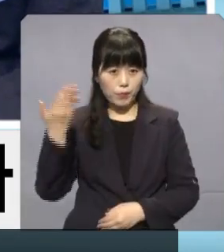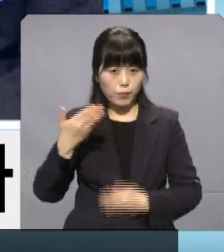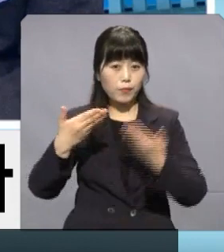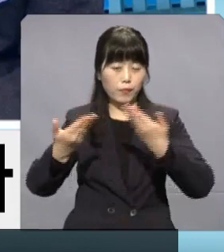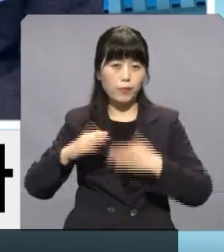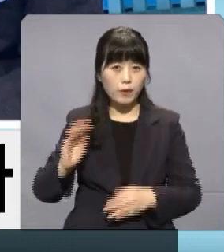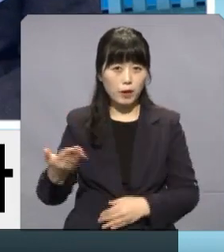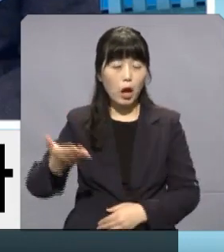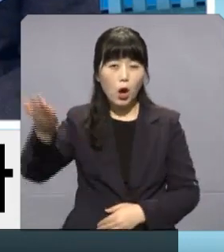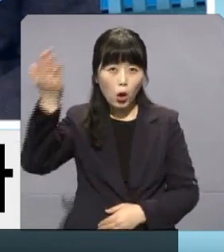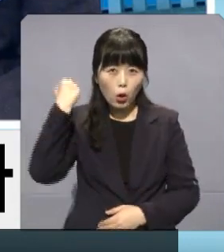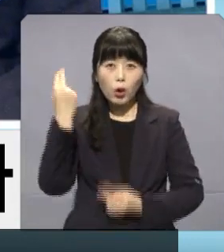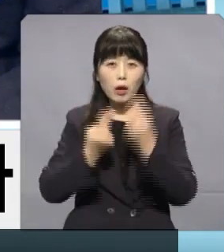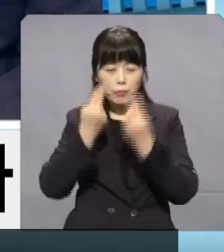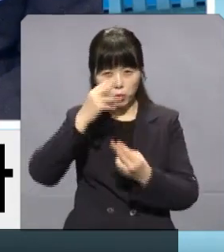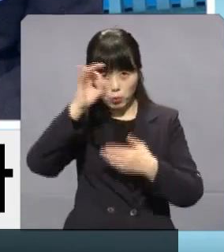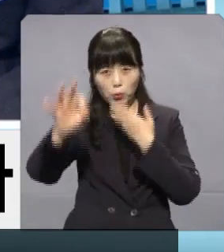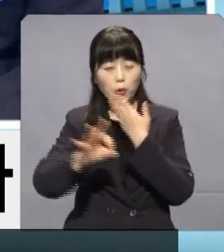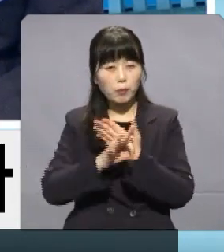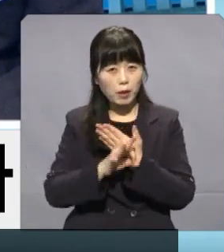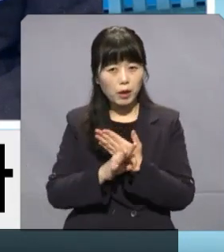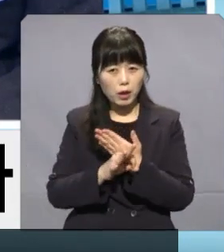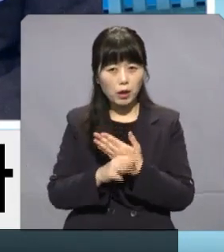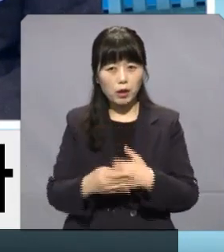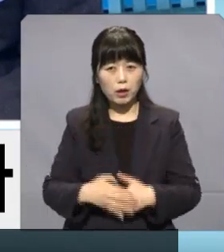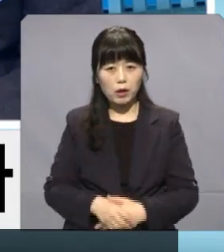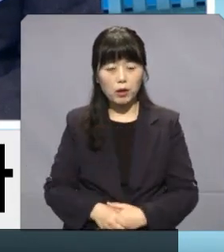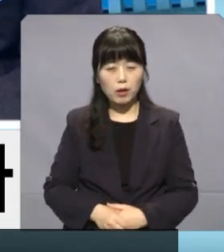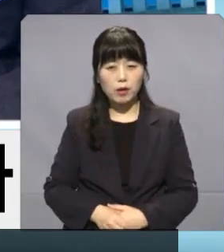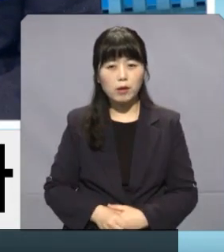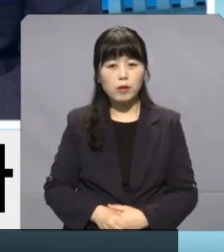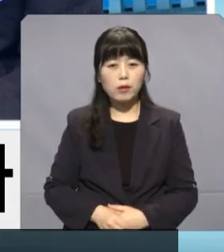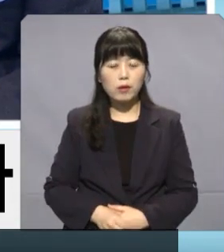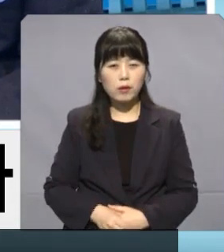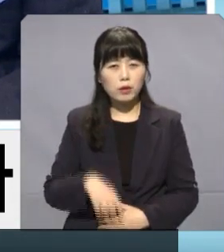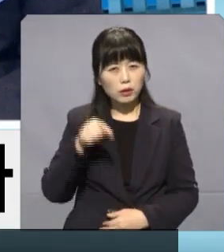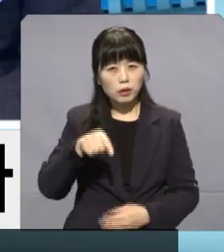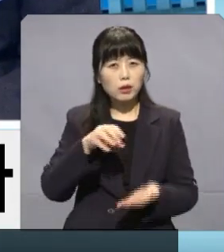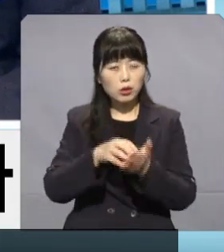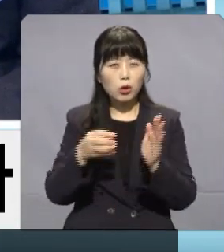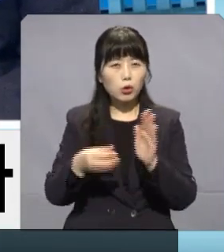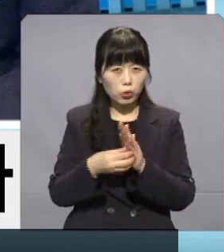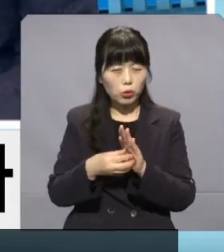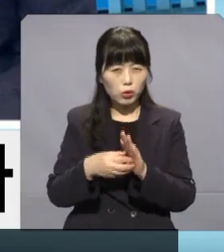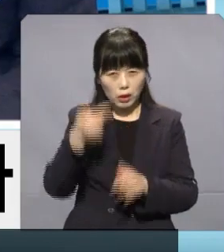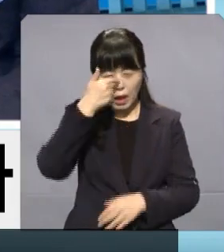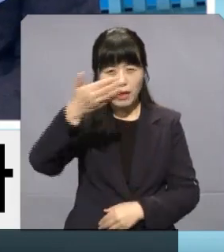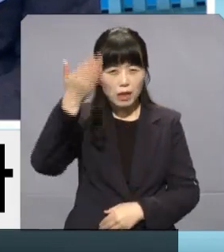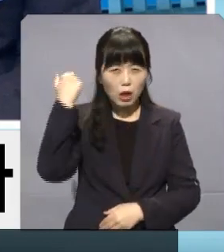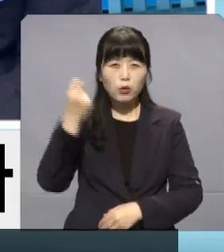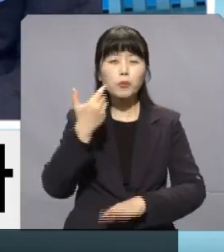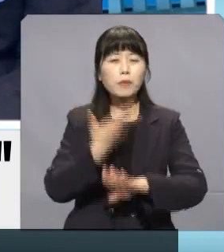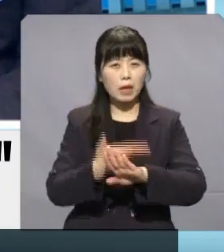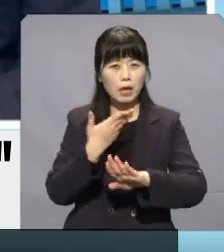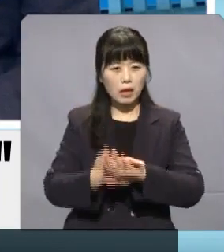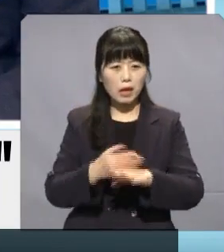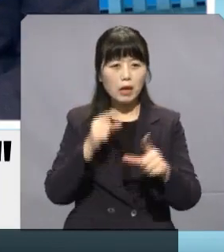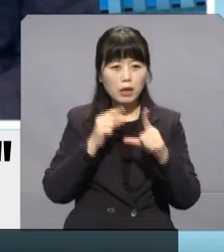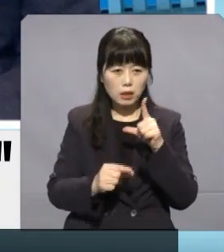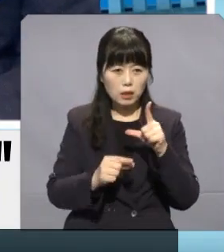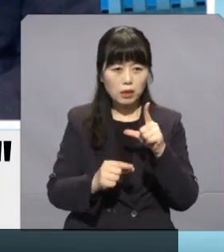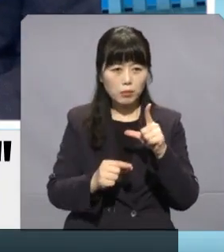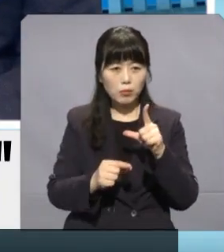때문에 과거에 비하면 우리가 흔히 복마전 복마전 그러지만 그 정도로 복마전은 아닙니다 다만 일부